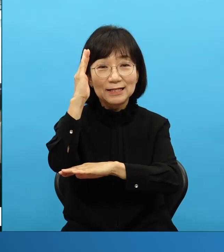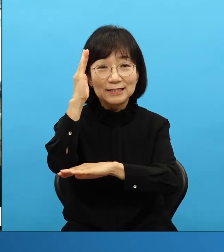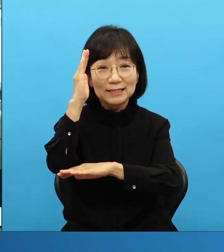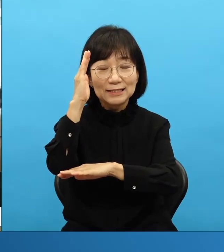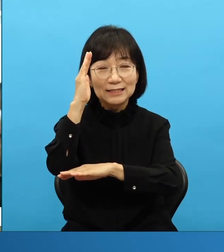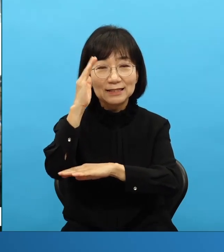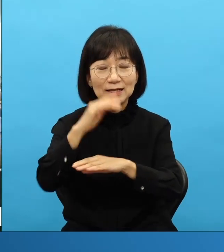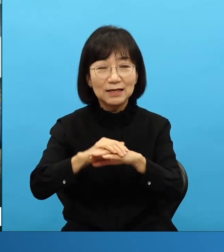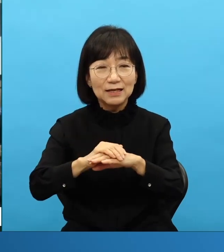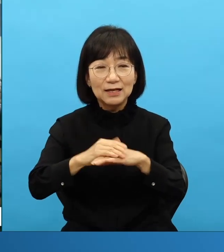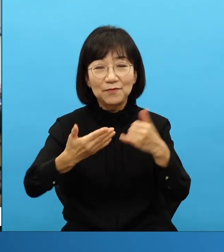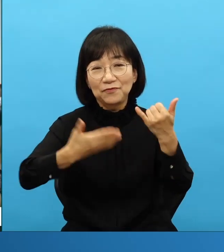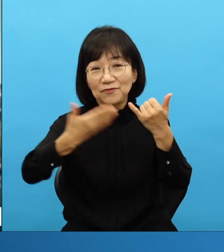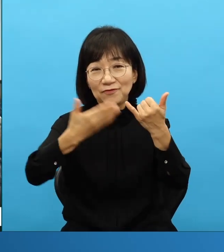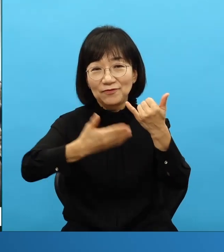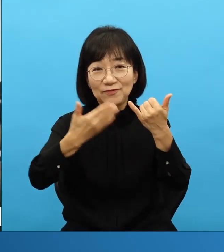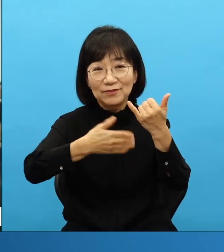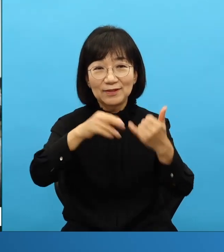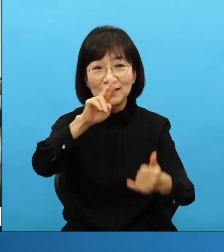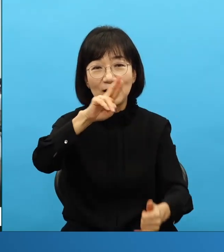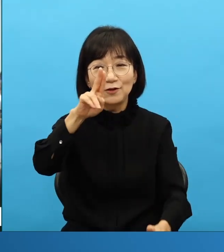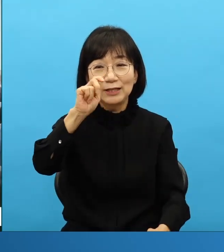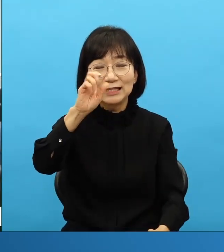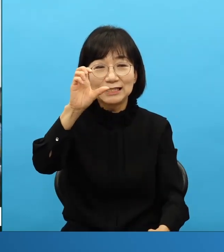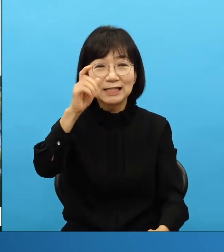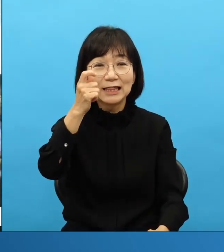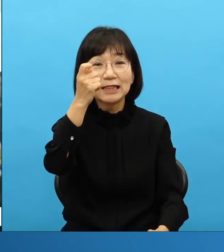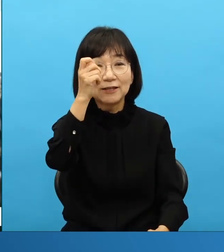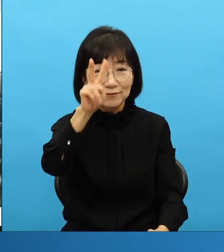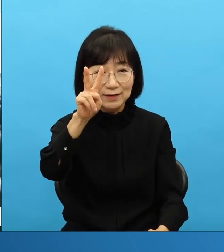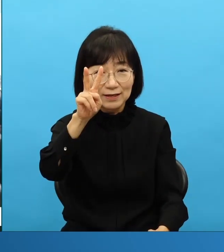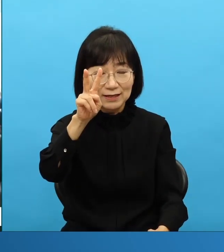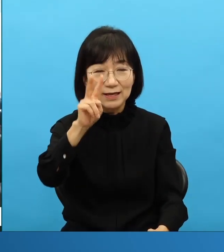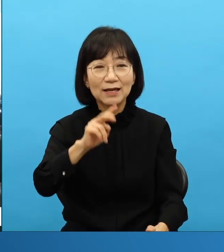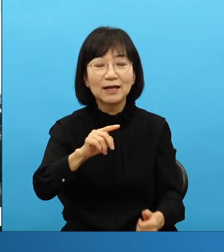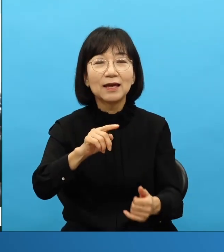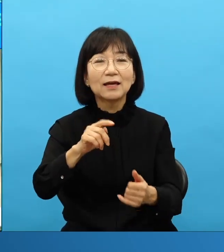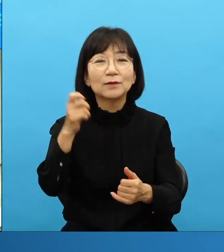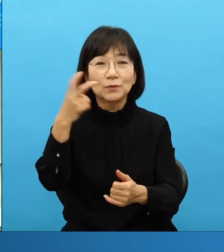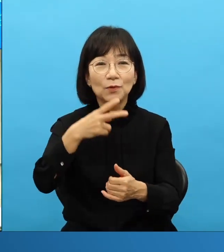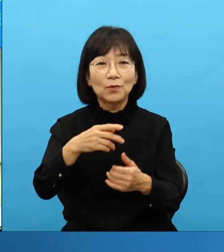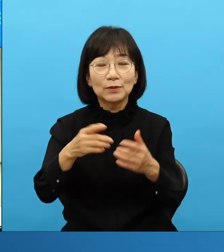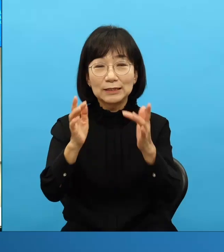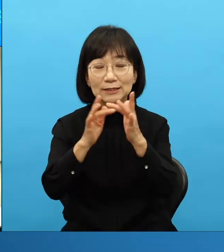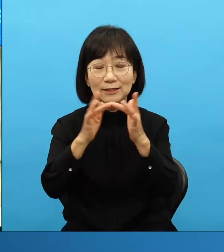전도협회 공식 유튜브 채널 RUTC TV와 위다락에 업로드됩니다.